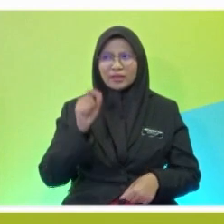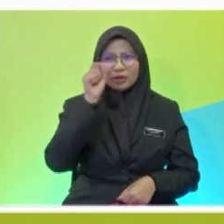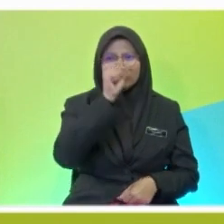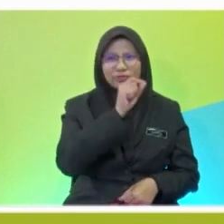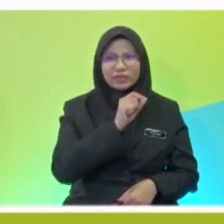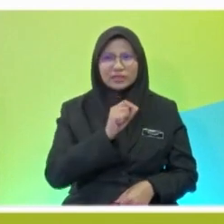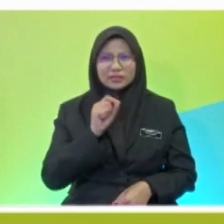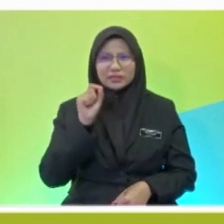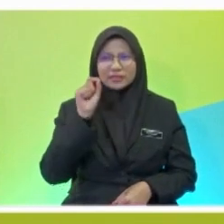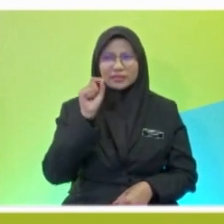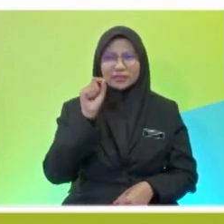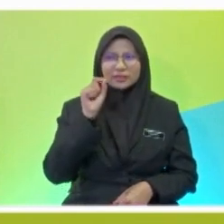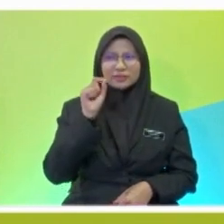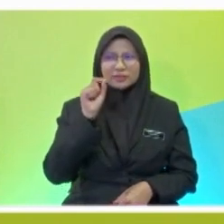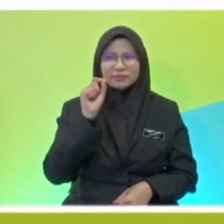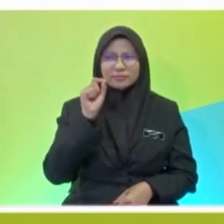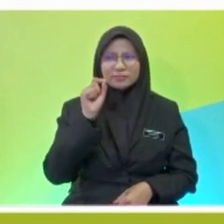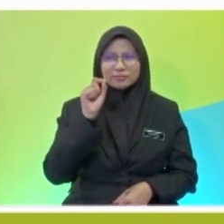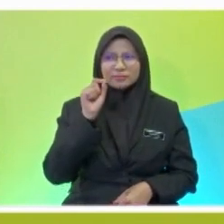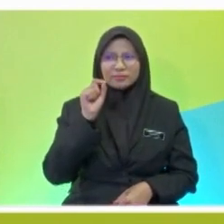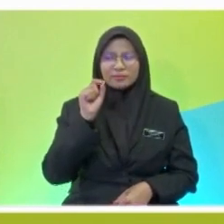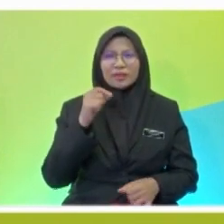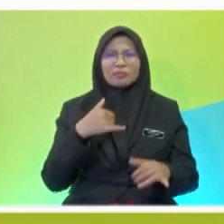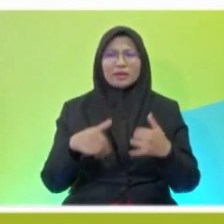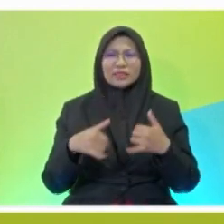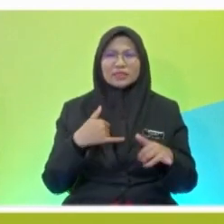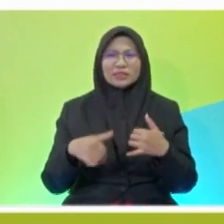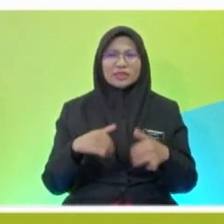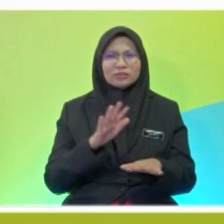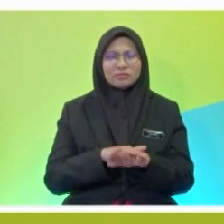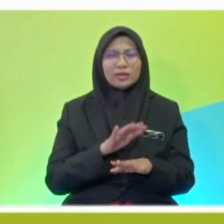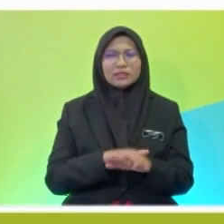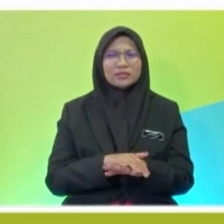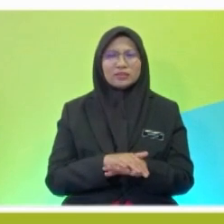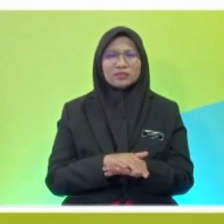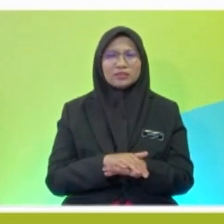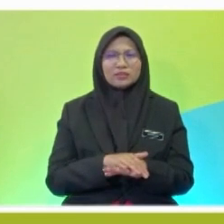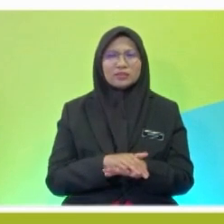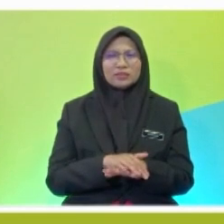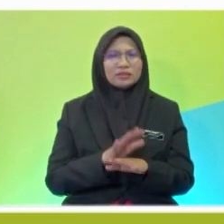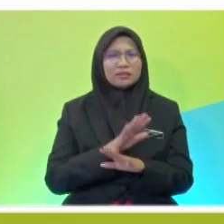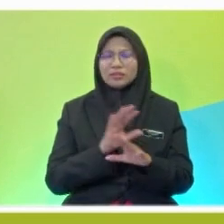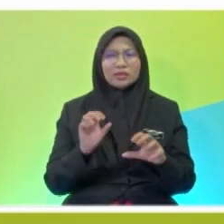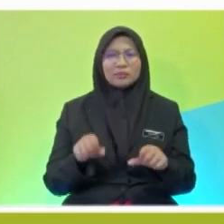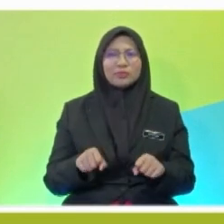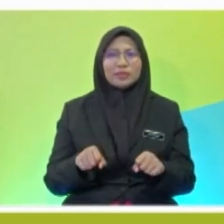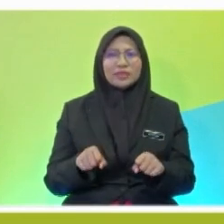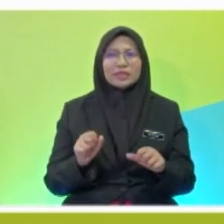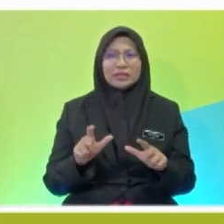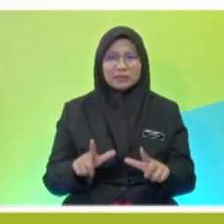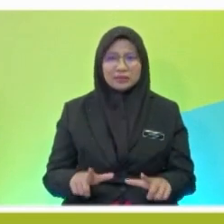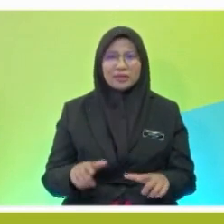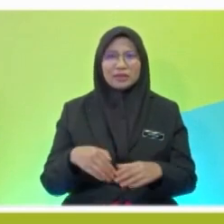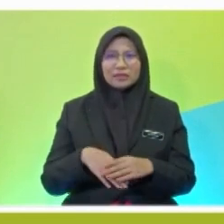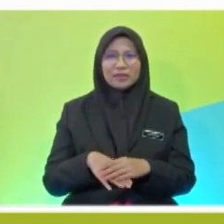aduh aduh mainan ada anak permainan jadi Sudah tentunya tidak sesuailah untuk gambaran